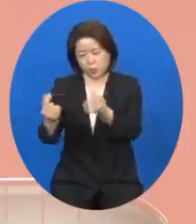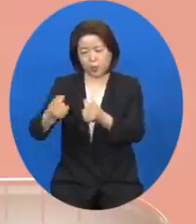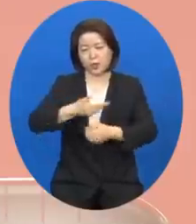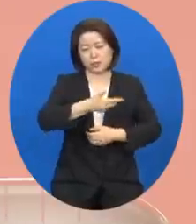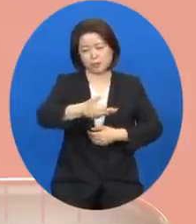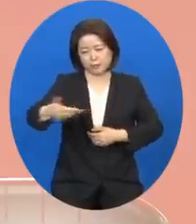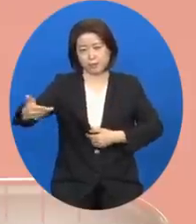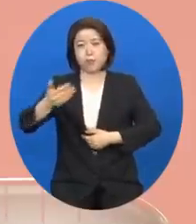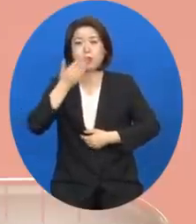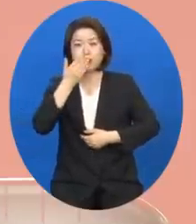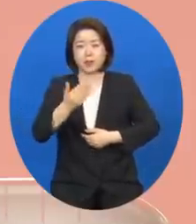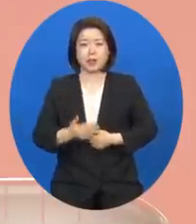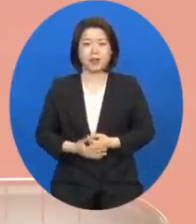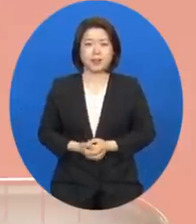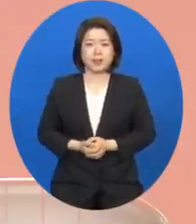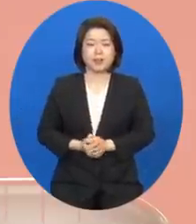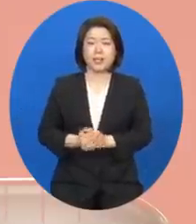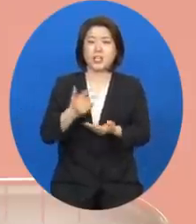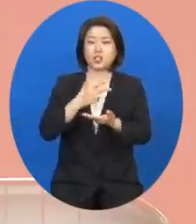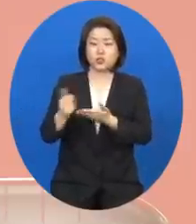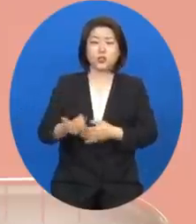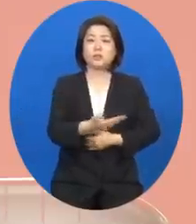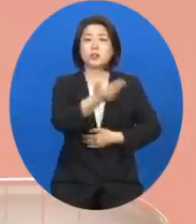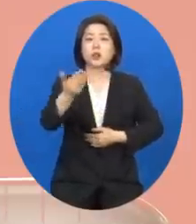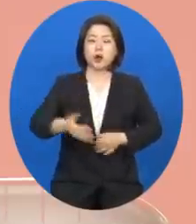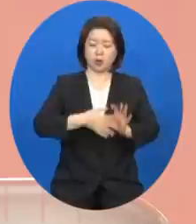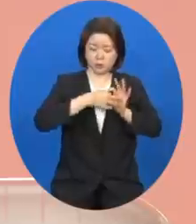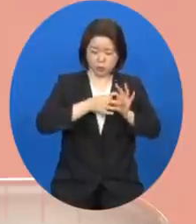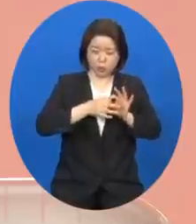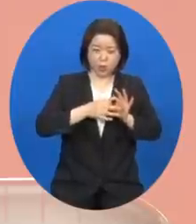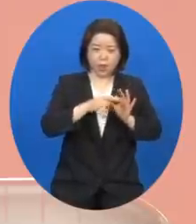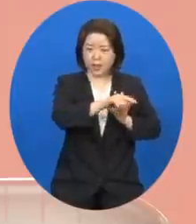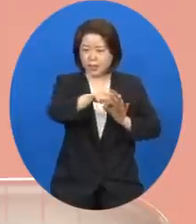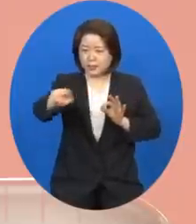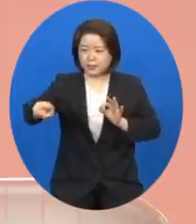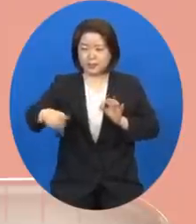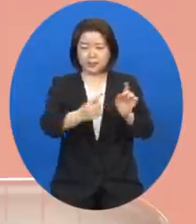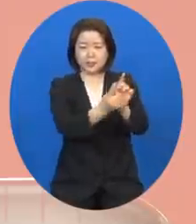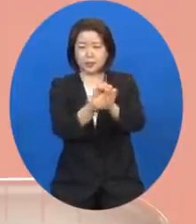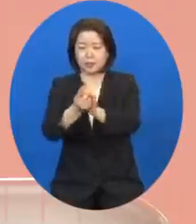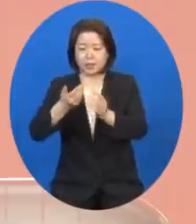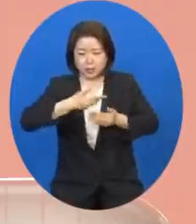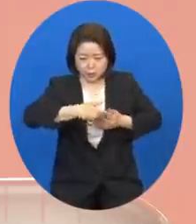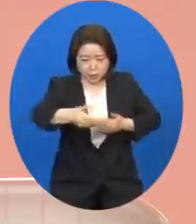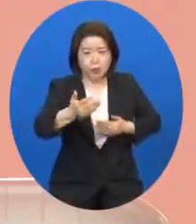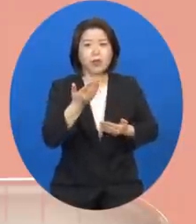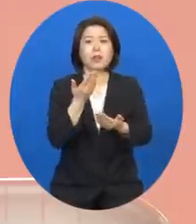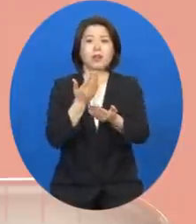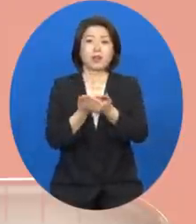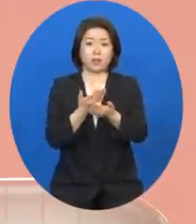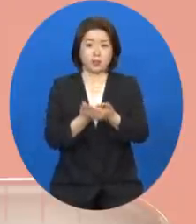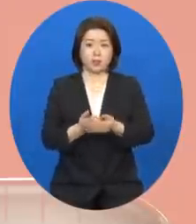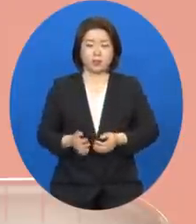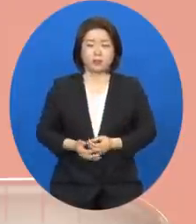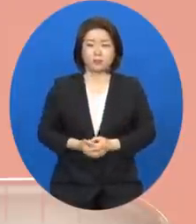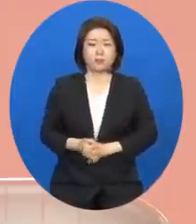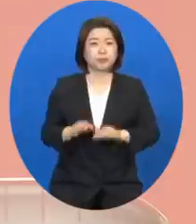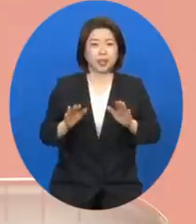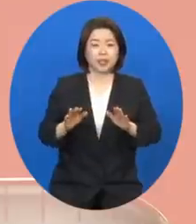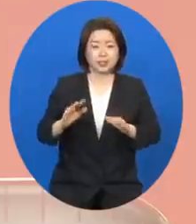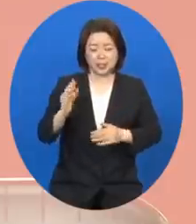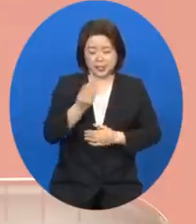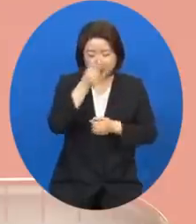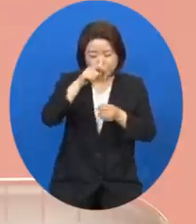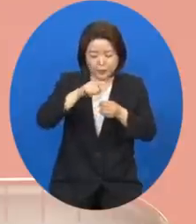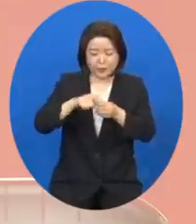흘러갑니다. 주님이 여러분을 통하여 그들을 만나게 해주세요. 이제 우리